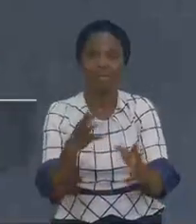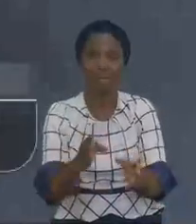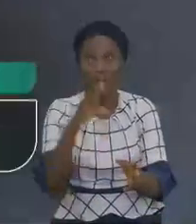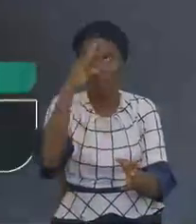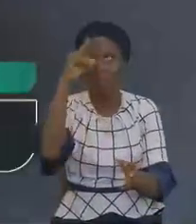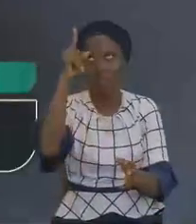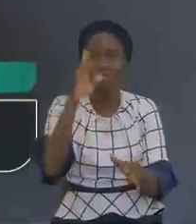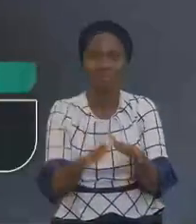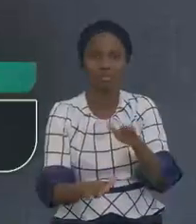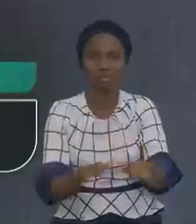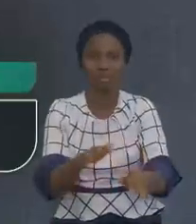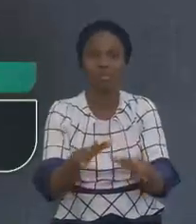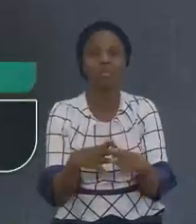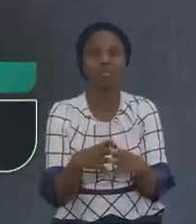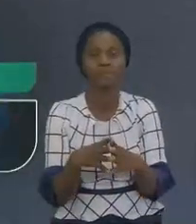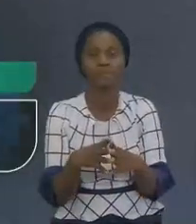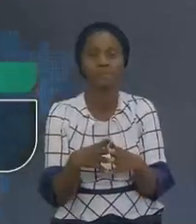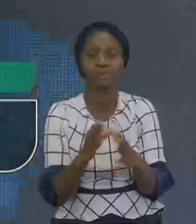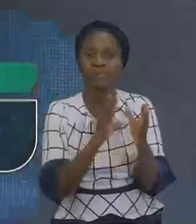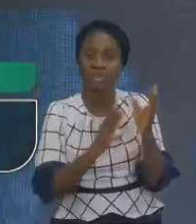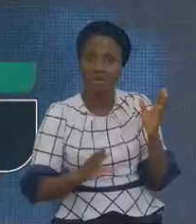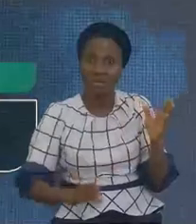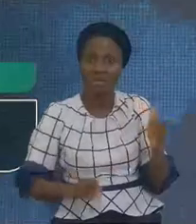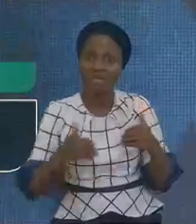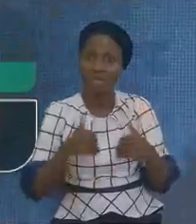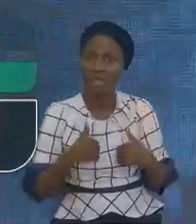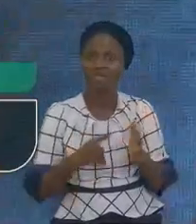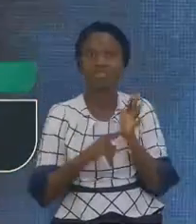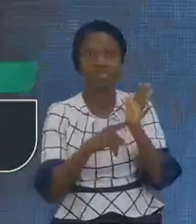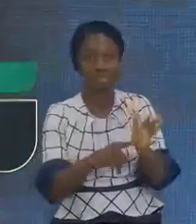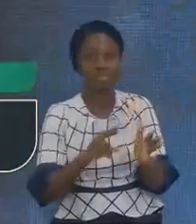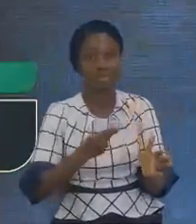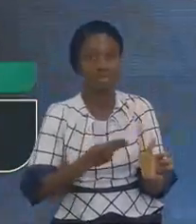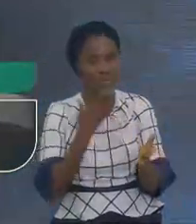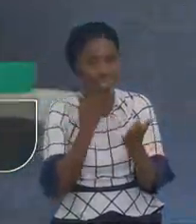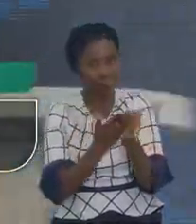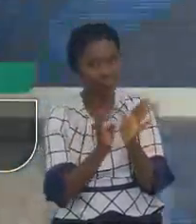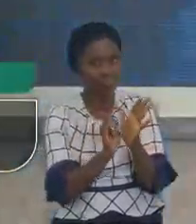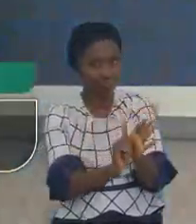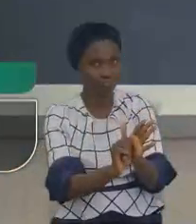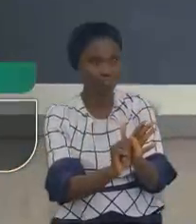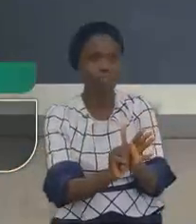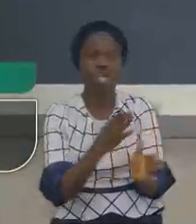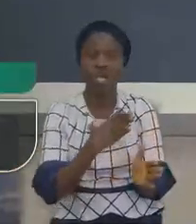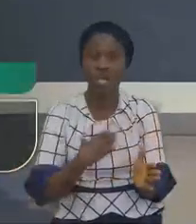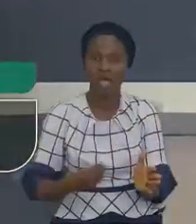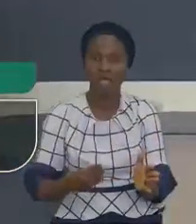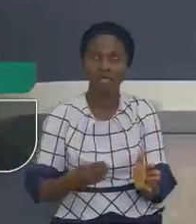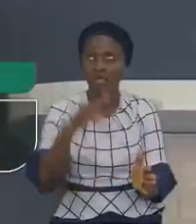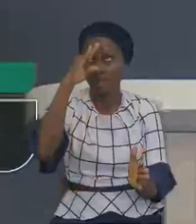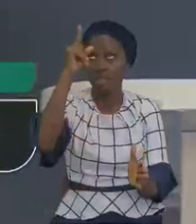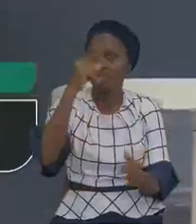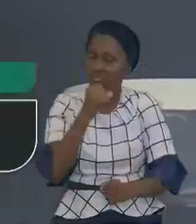Christ nous a donné un exemple. Et il a souffert pour nous, pour que nous puissions suivre